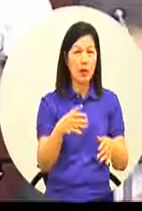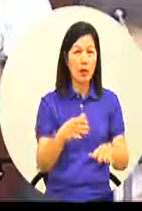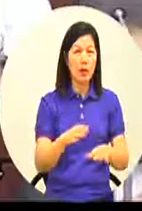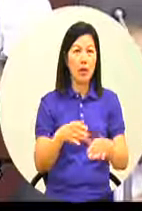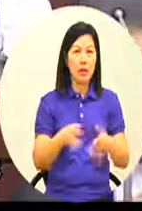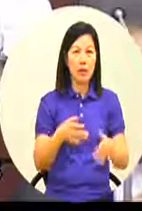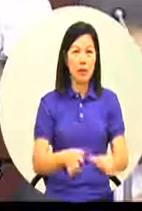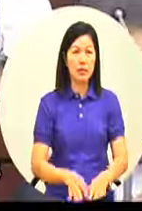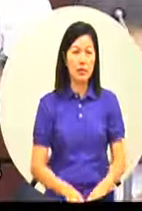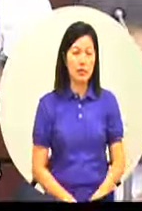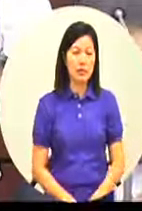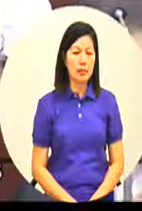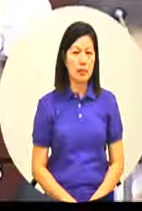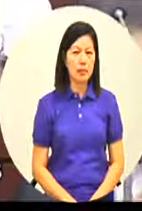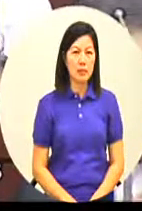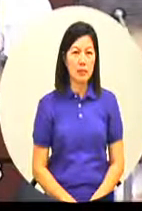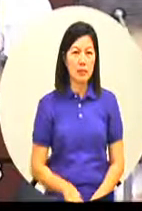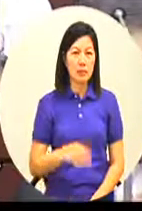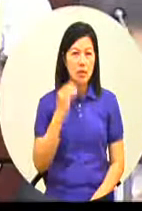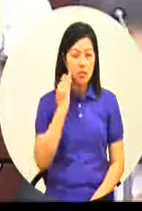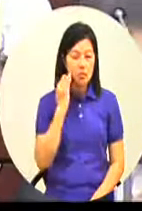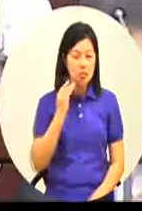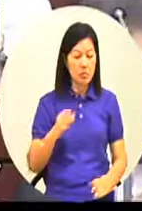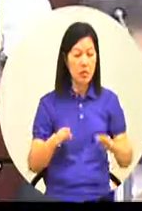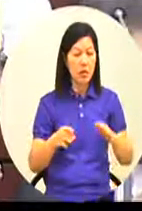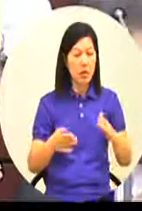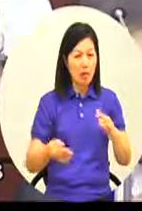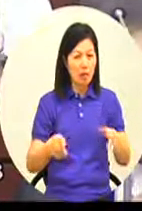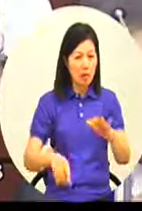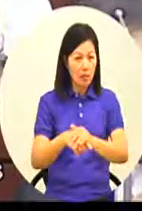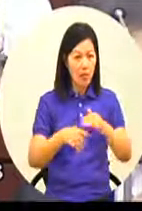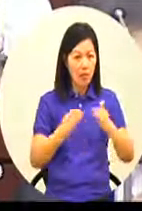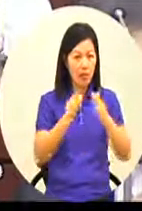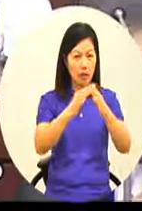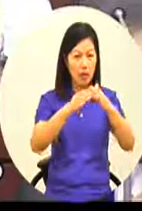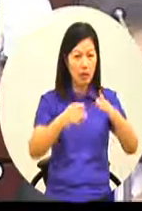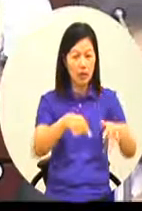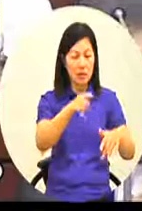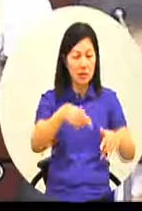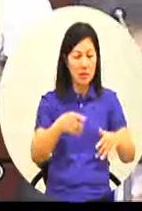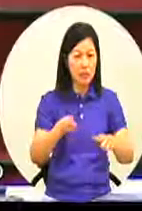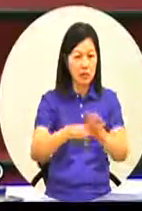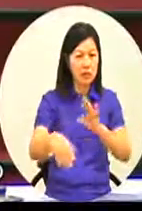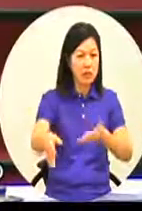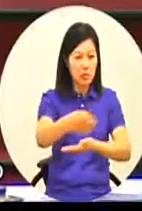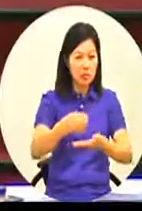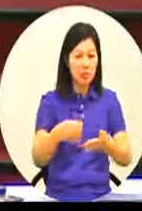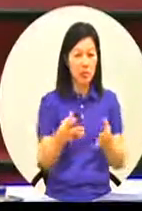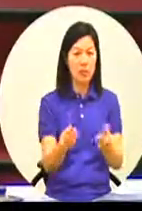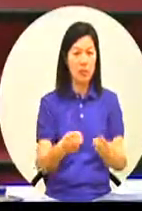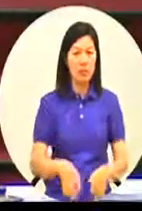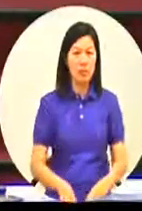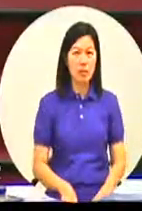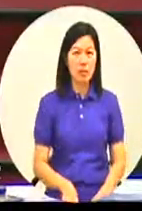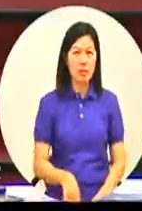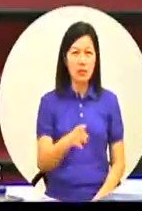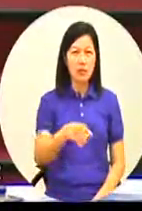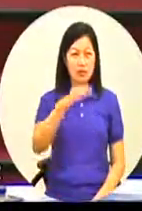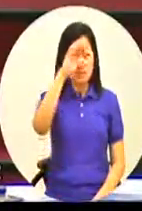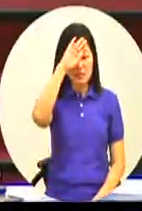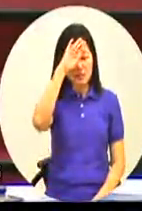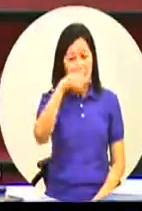章就好啊。搿无即个扣税金的代志啊！ 你讲迄个鬼啊！我爱得去了，个人安尼人都卖破病就好